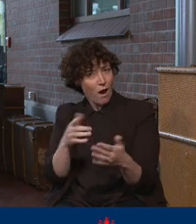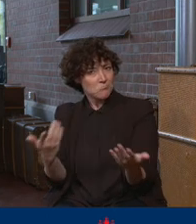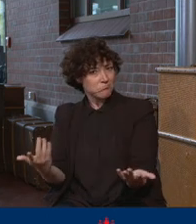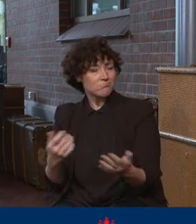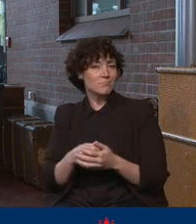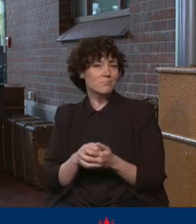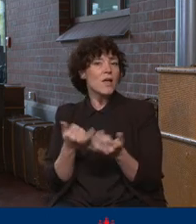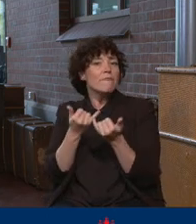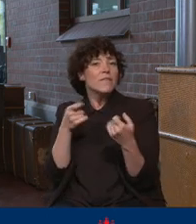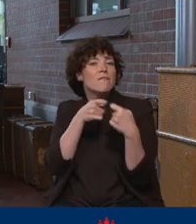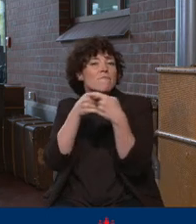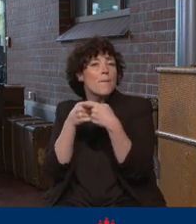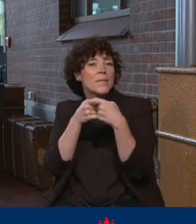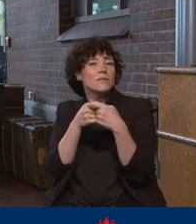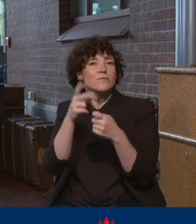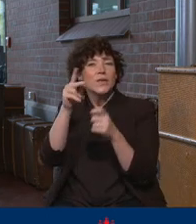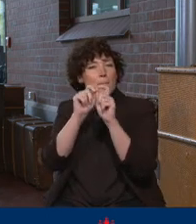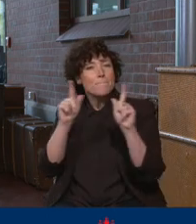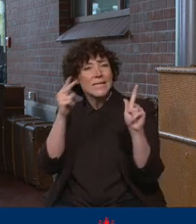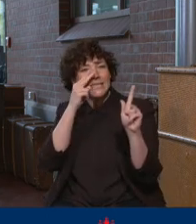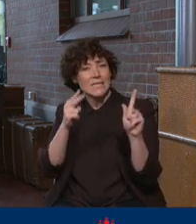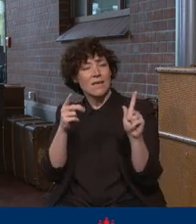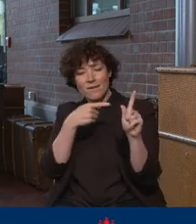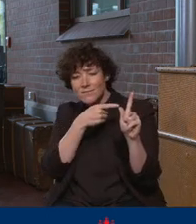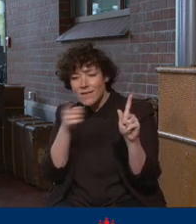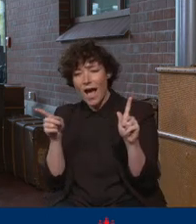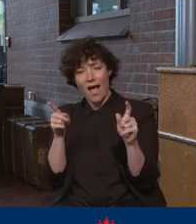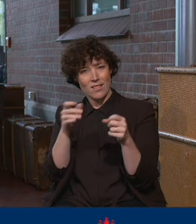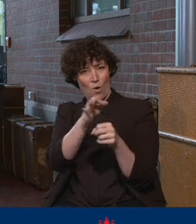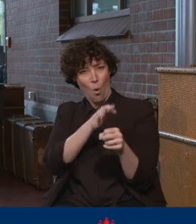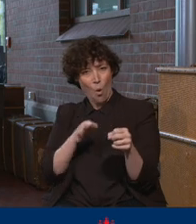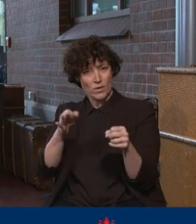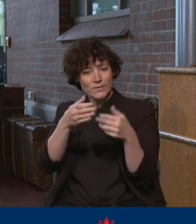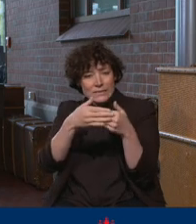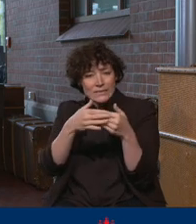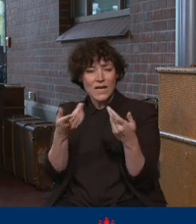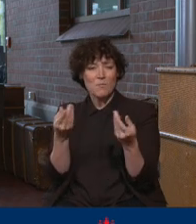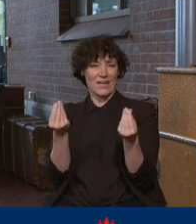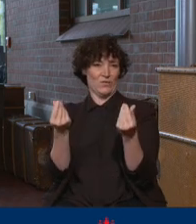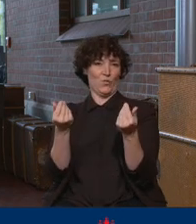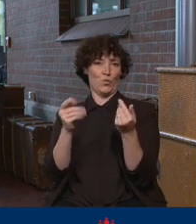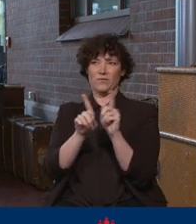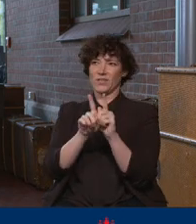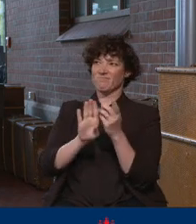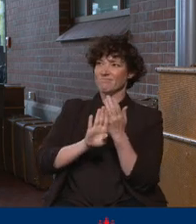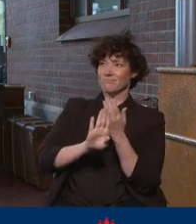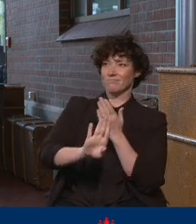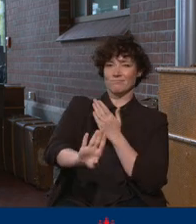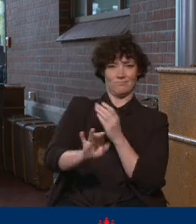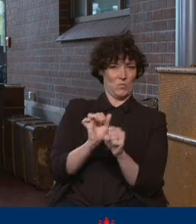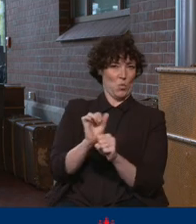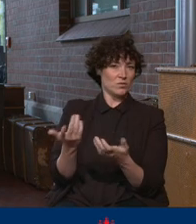ich die erst mal auf dem bild alle ganz nah beieinander liegenden orten aber dann doch gefühlt ziemlich weit voneinander also das ist